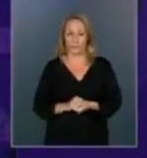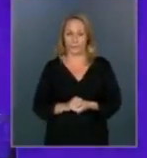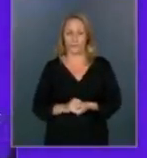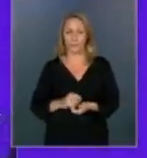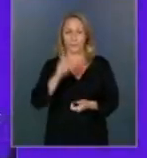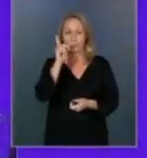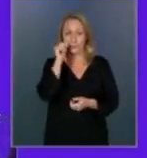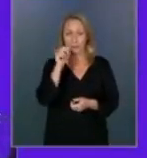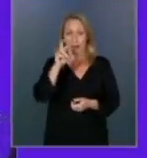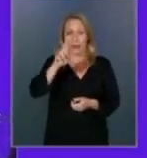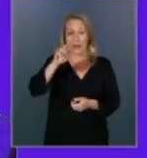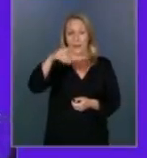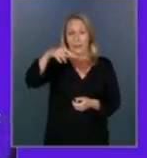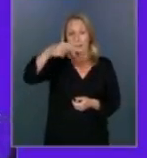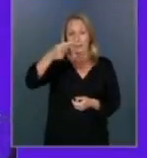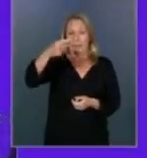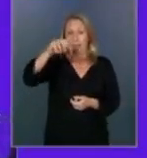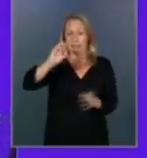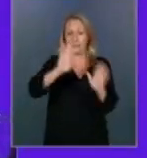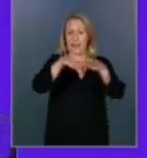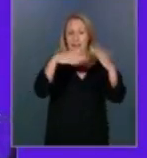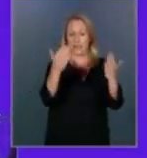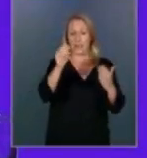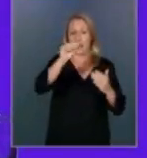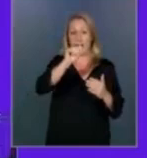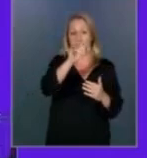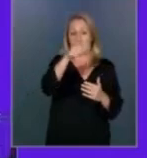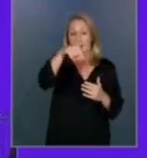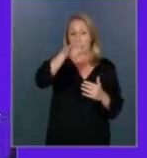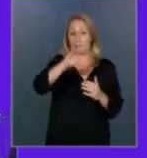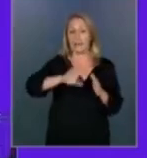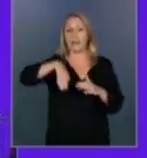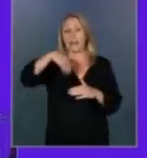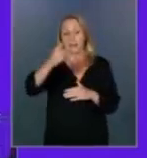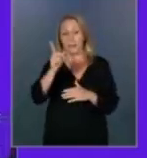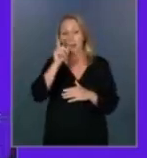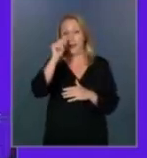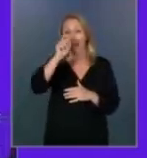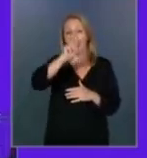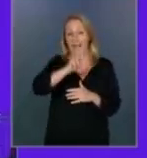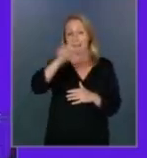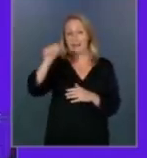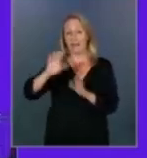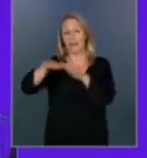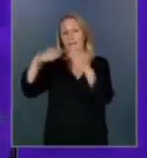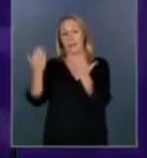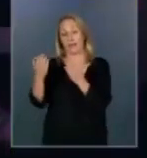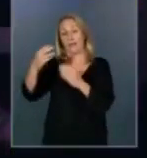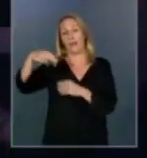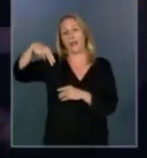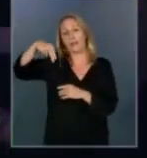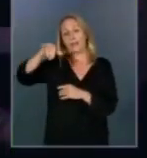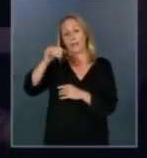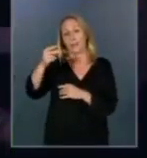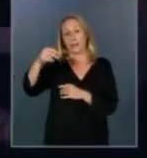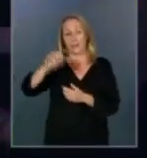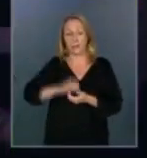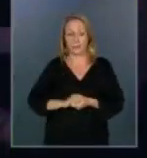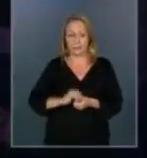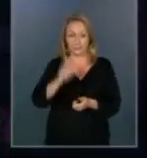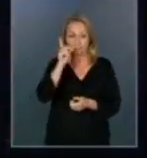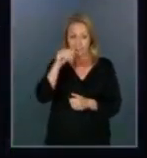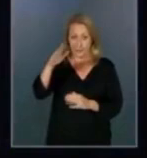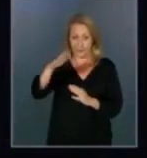ο Σπύρος Ραβανάκης από την Αυγή και το Αυγή.gr και να ετοιμάζεται ο κύριος Χατζηλίδης από την Αυταμπορική. Κύριε Πρόεδρε,